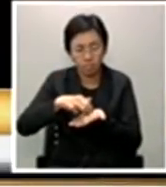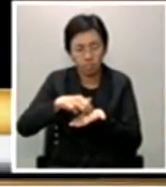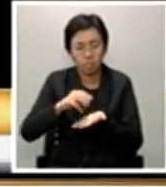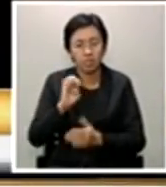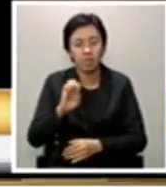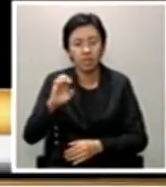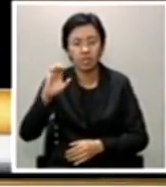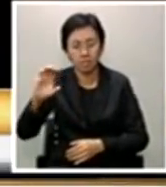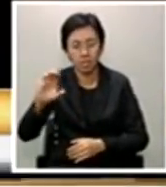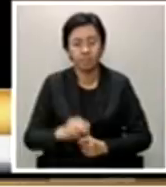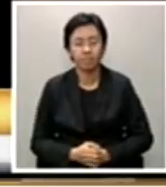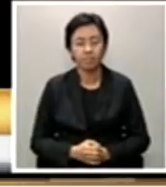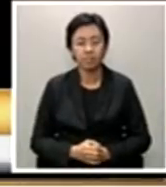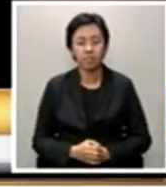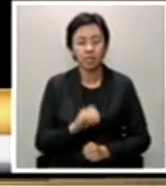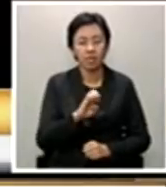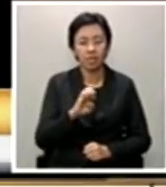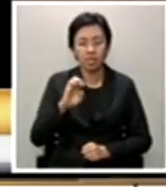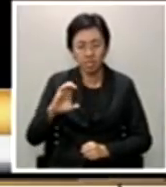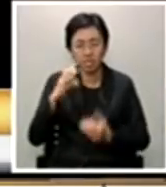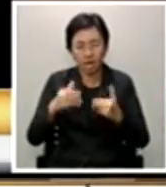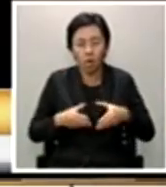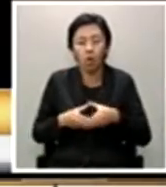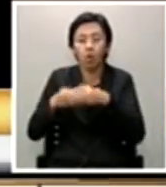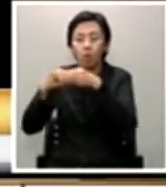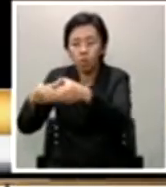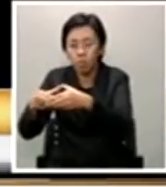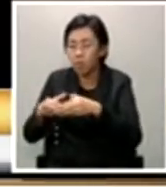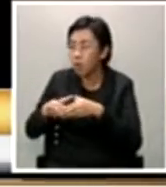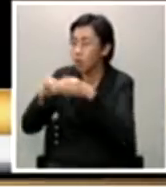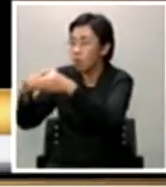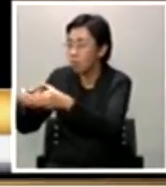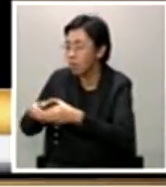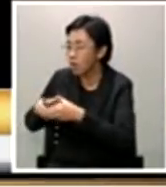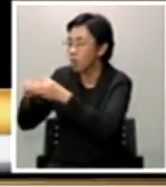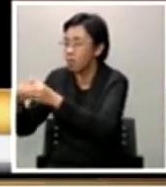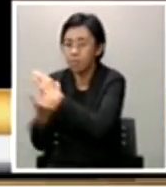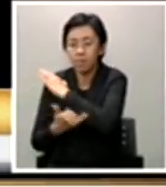EEC จากนั้นเราก็มีการโรดโชว์ผมอยากจะเรียนท่านเลยนะครับว่